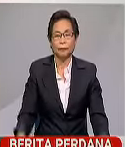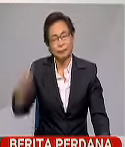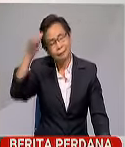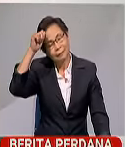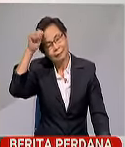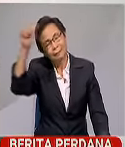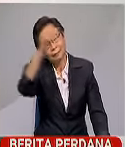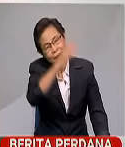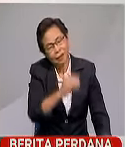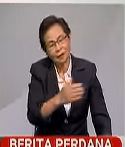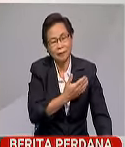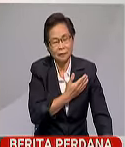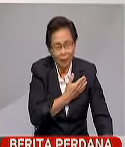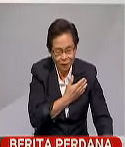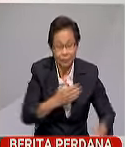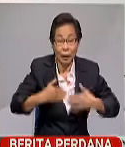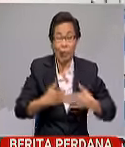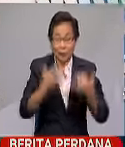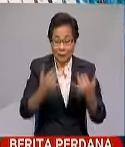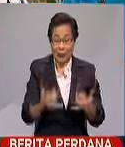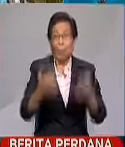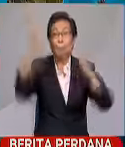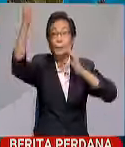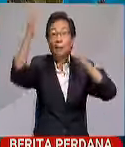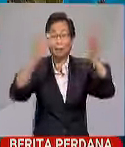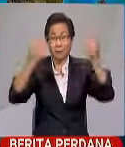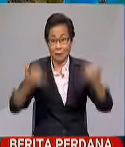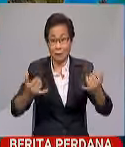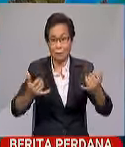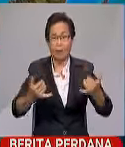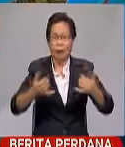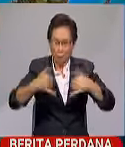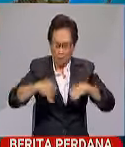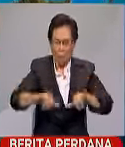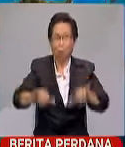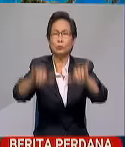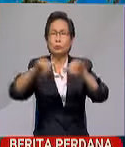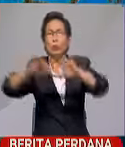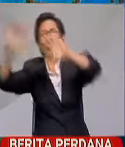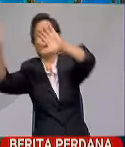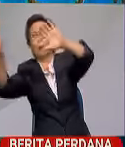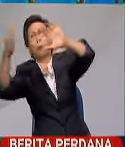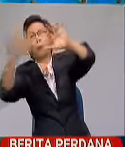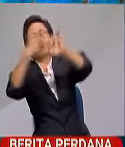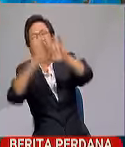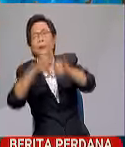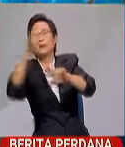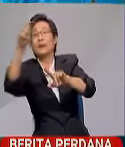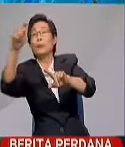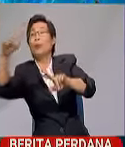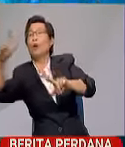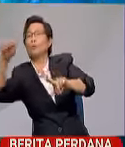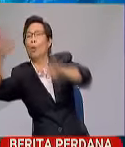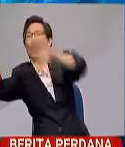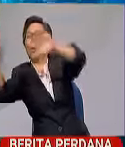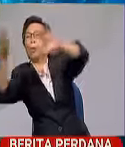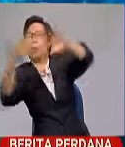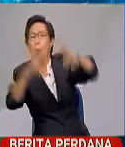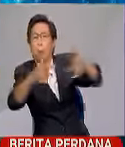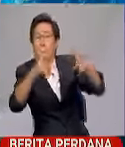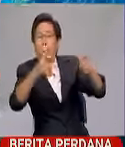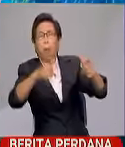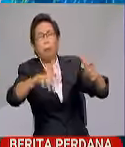Assalamualaikum dan salam sejahtera. Pada ketika ini, negara kita masih lagi menerima tiupan angin daripada arah timur laut dengan kelajuan yang agak